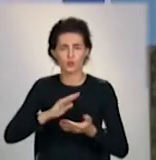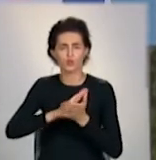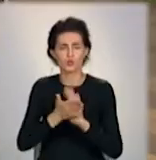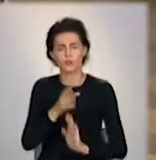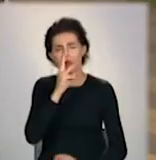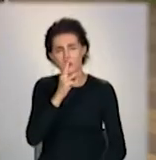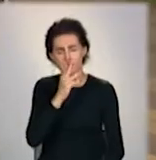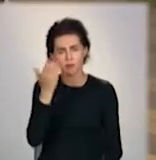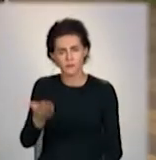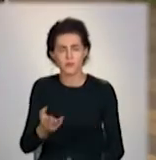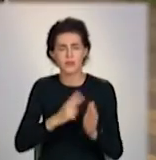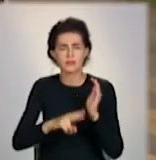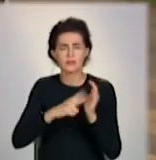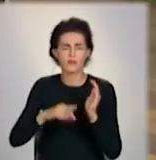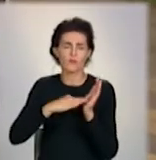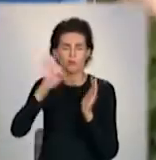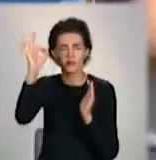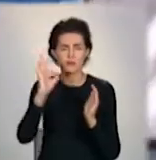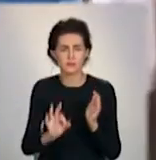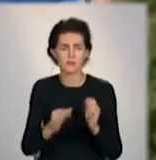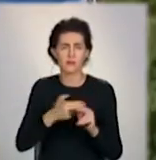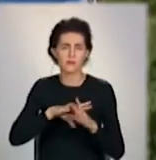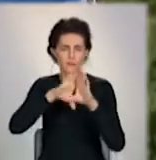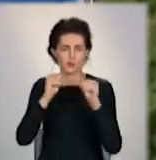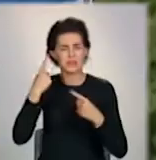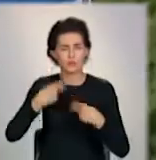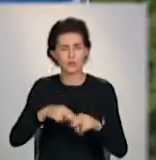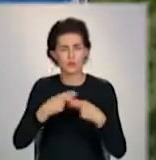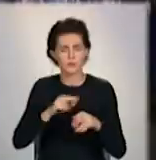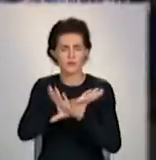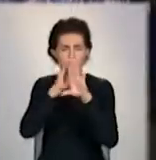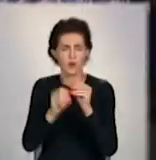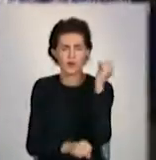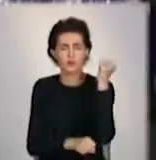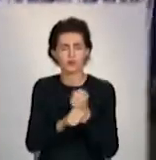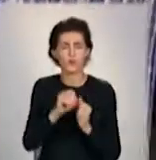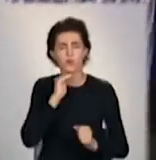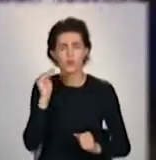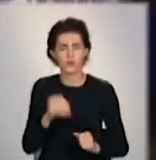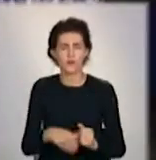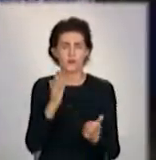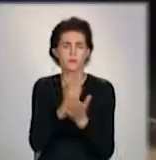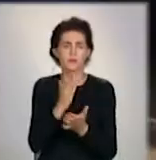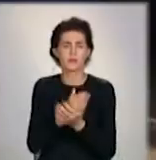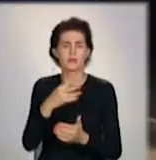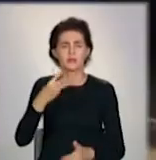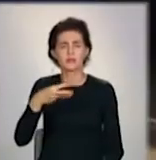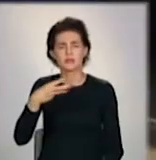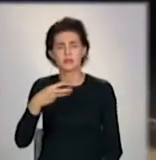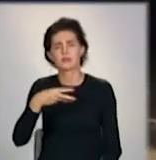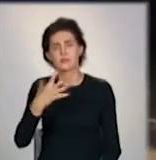плати. 70% – це робітники з інструментами, це робітничі професії. У нас є вакансії 30 і 35